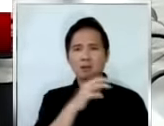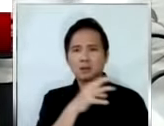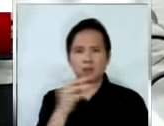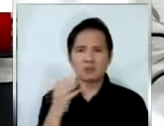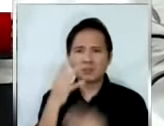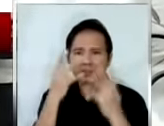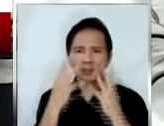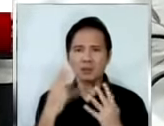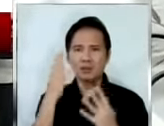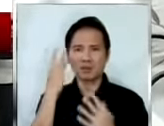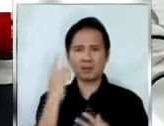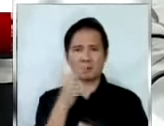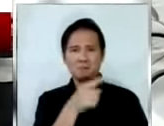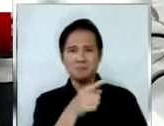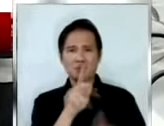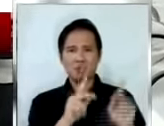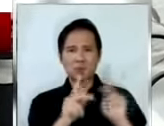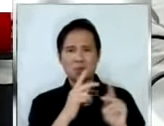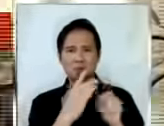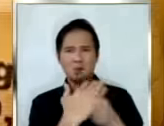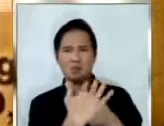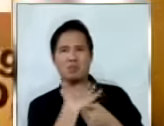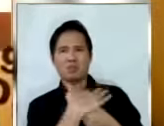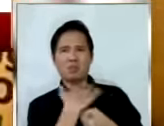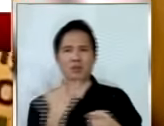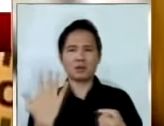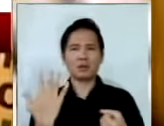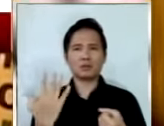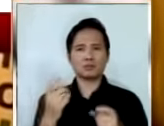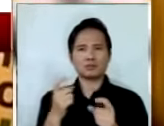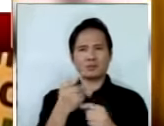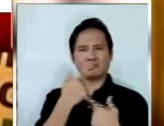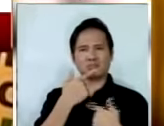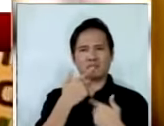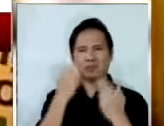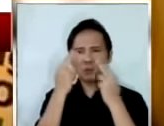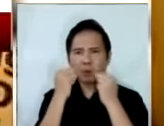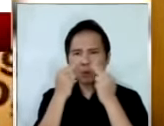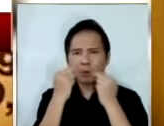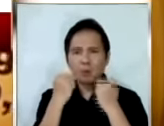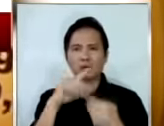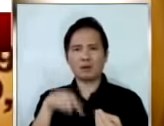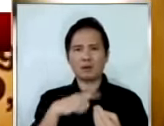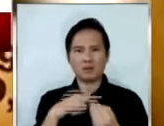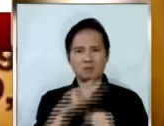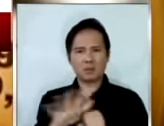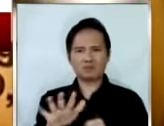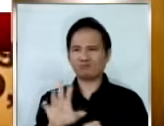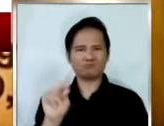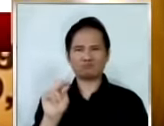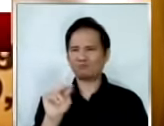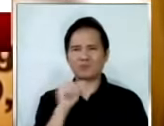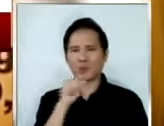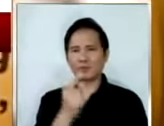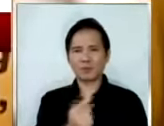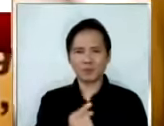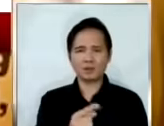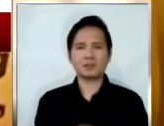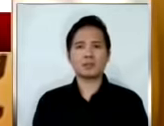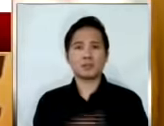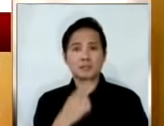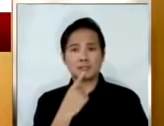daw na nakapagbibiro tungkol sa rape. Nagpapasalamat daw si Senator Pangilinan sa mga nagpapakita ng suporta kay